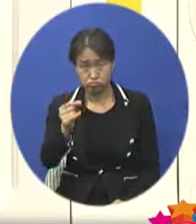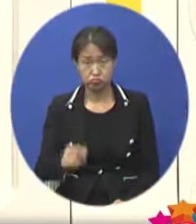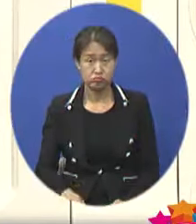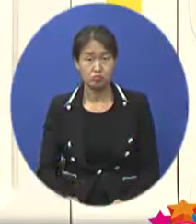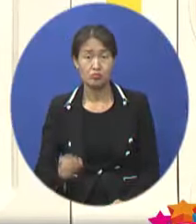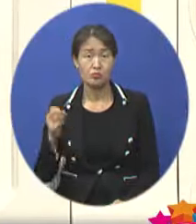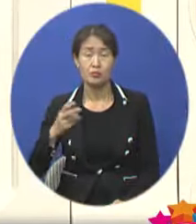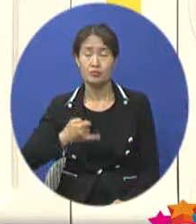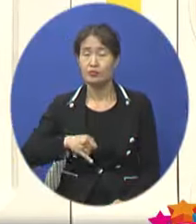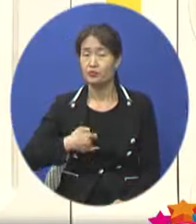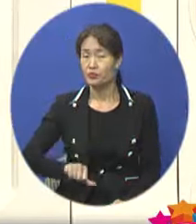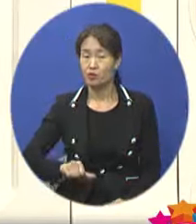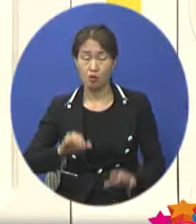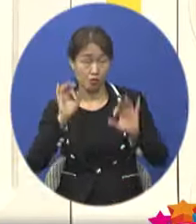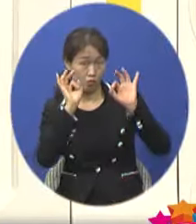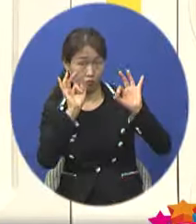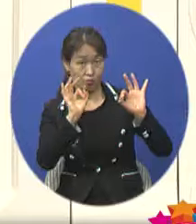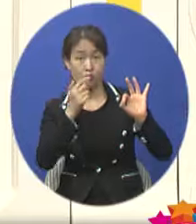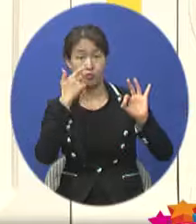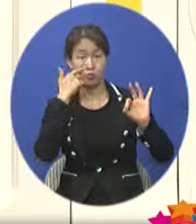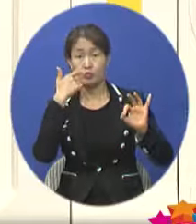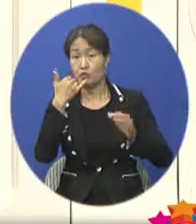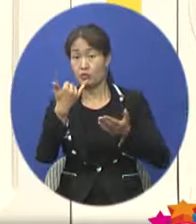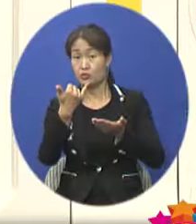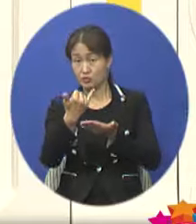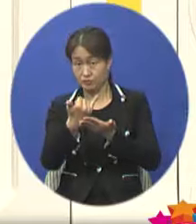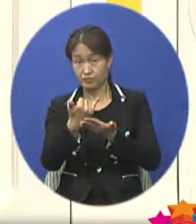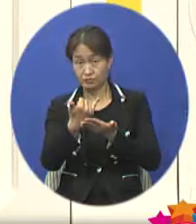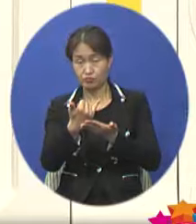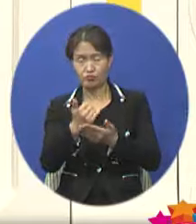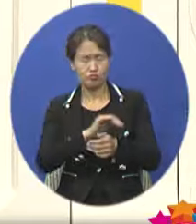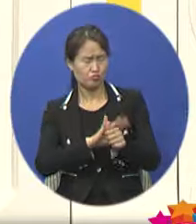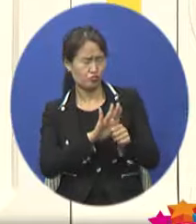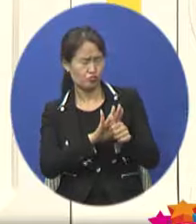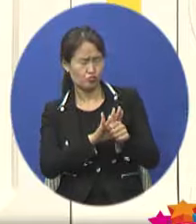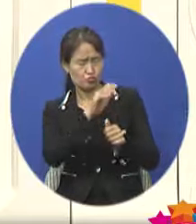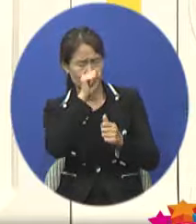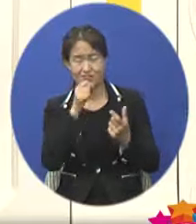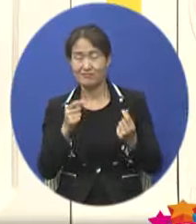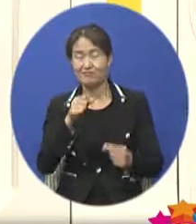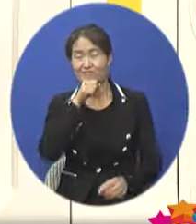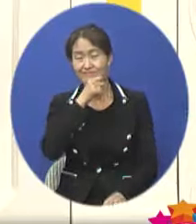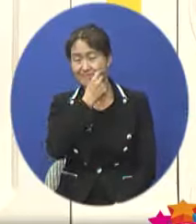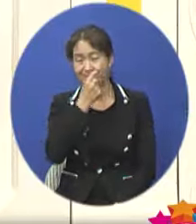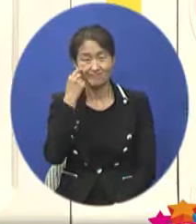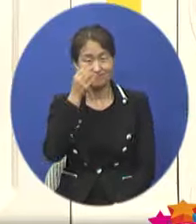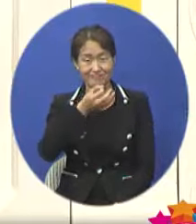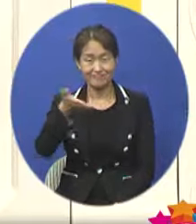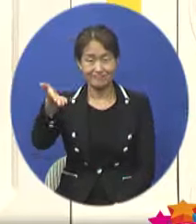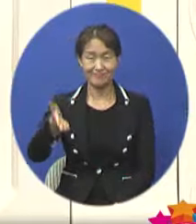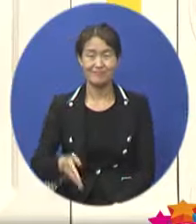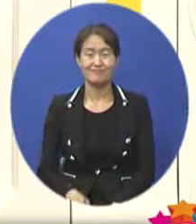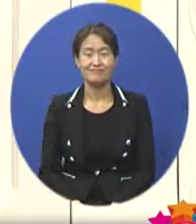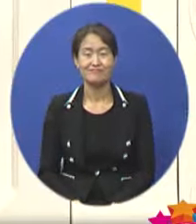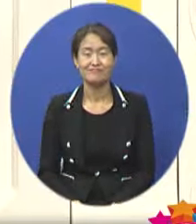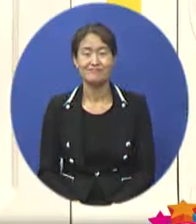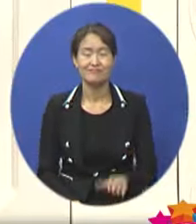또 자녀분들이 보시면은 또 이렇게 부모님들한테 하신 것도 좋을 것 같아요. 네. 예, 점수 보자고요. 점수 보여